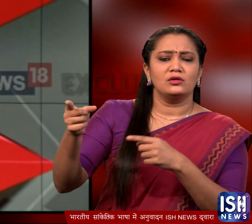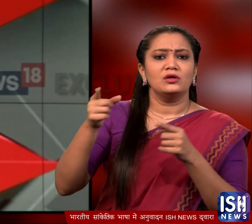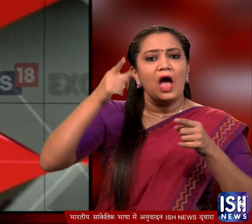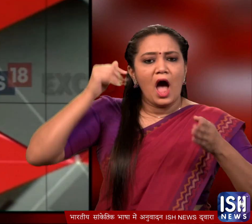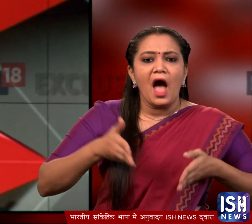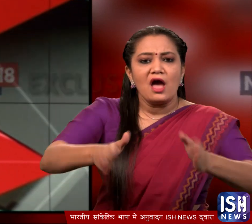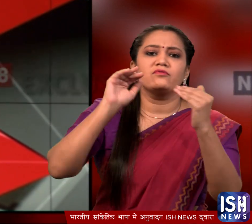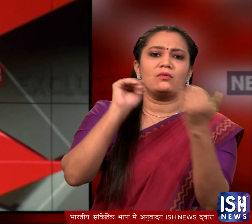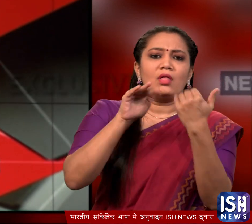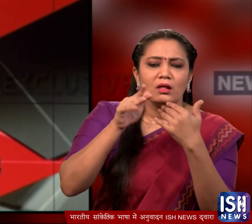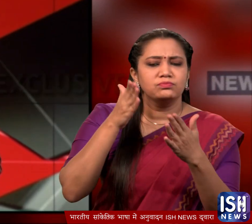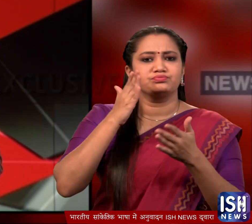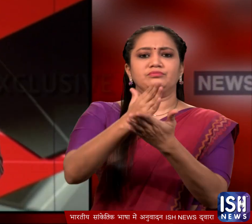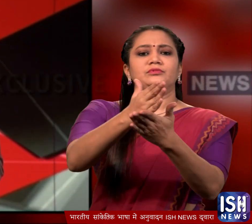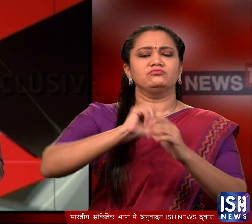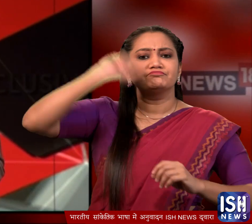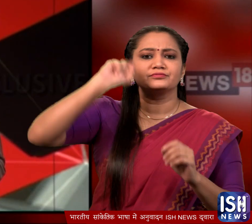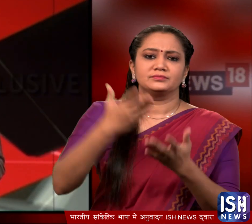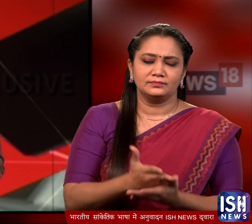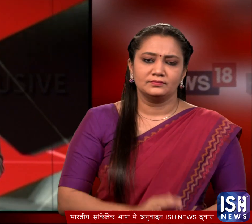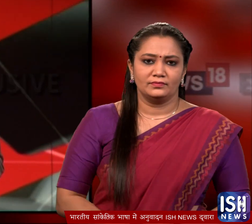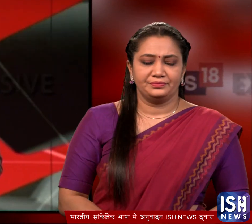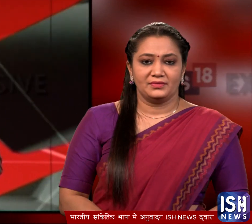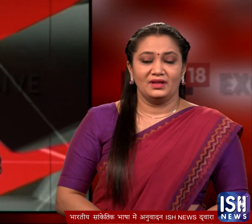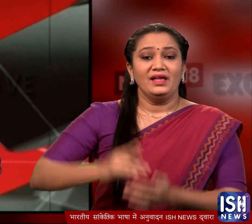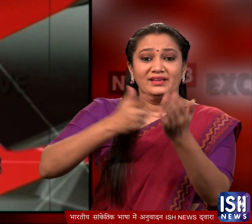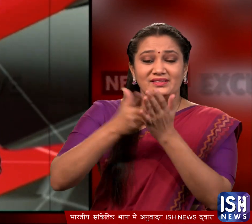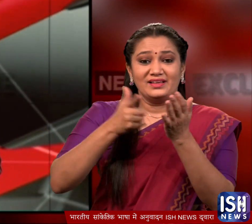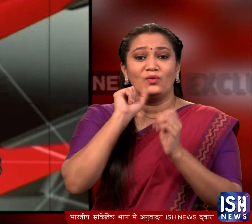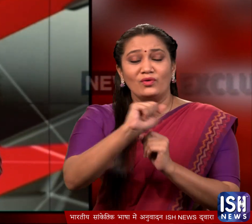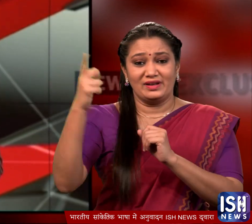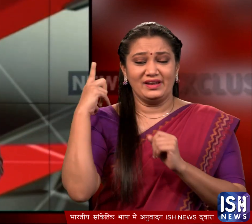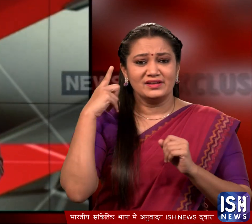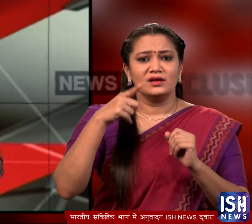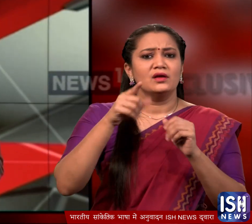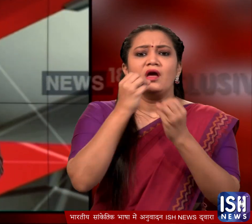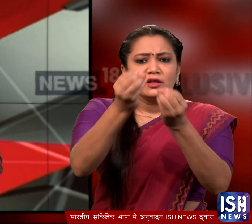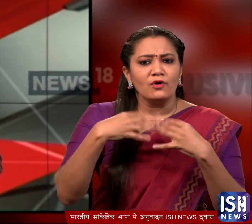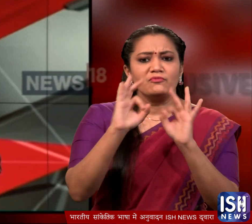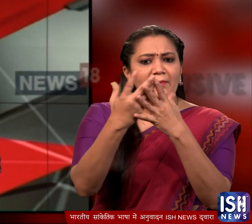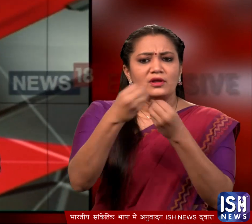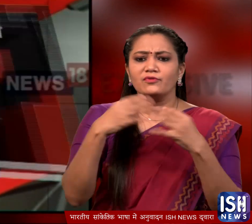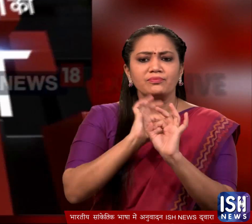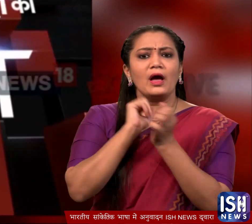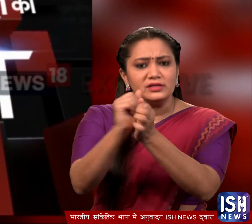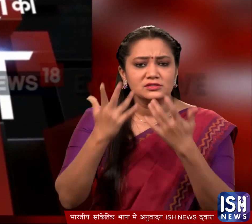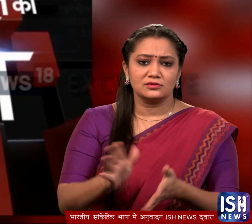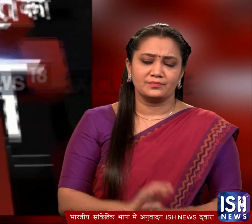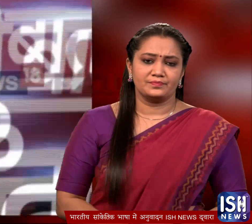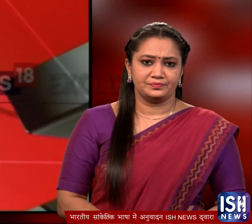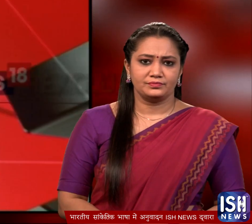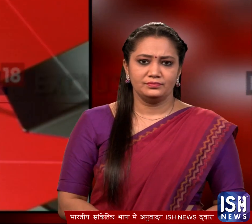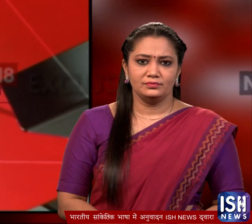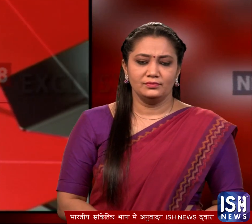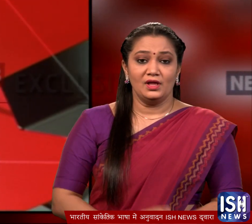और हाईवे जैम करके हंगामा करने लगे। उन्होंने ये आरोप भी लगाया कि किसान नेता के घर वालों को गिरफ्तारी की जानकारी तक पुलिस ने नहीं दी। हैदराबाद